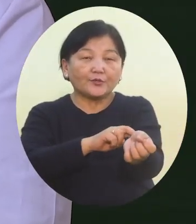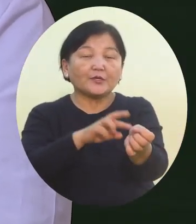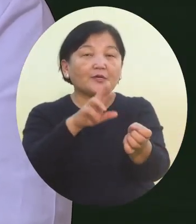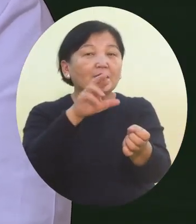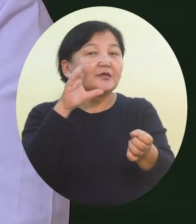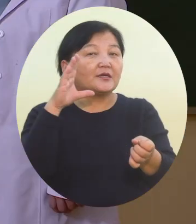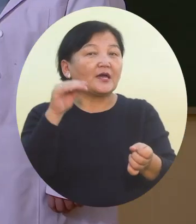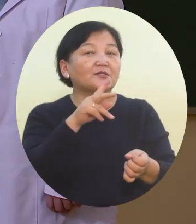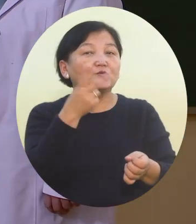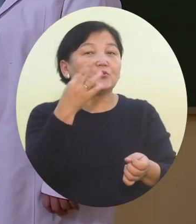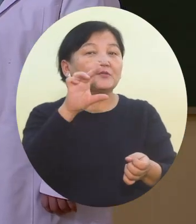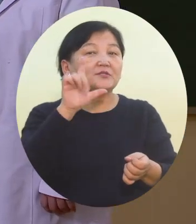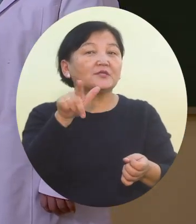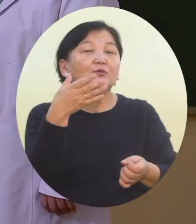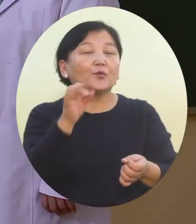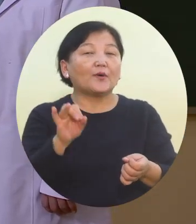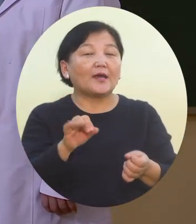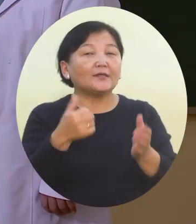бичээрэй.